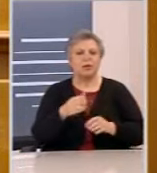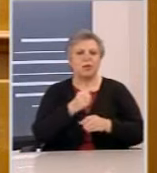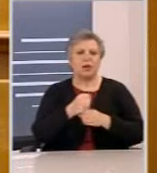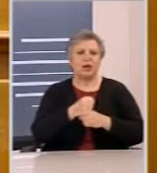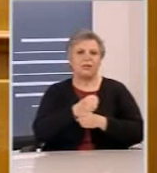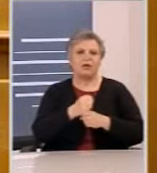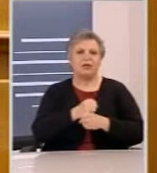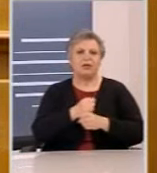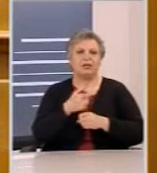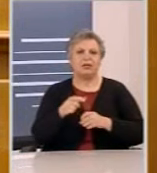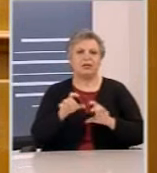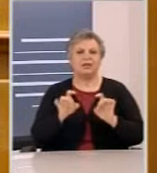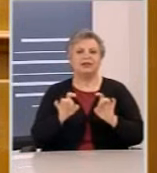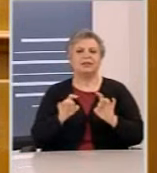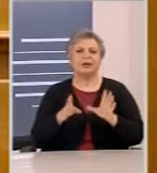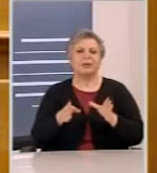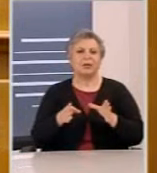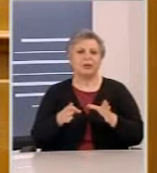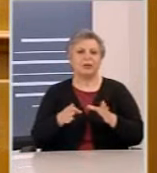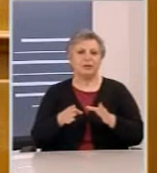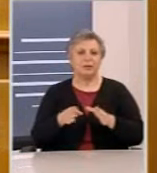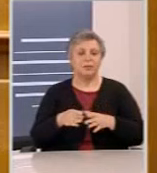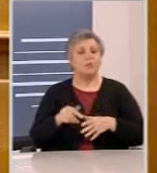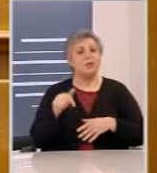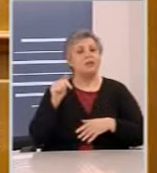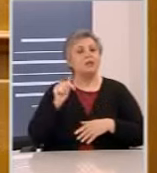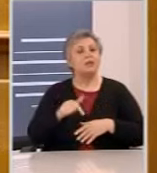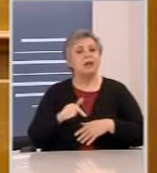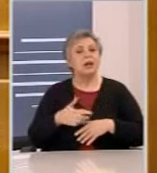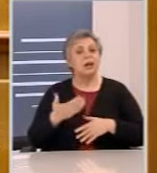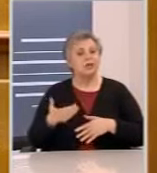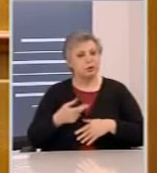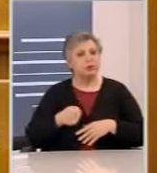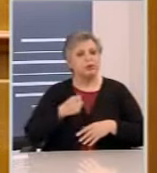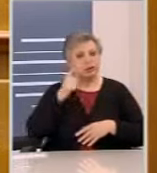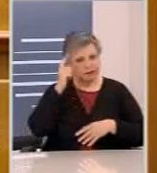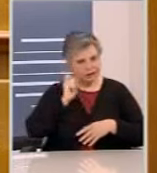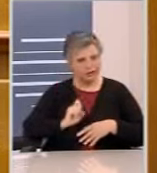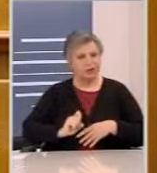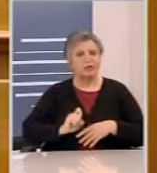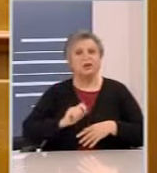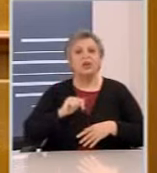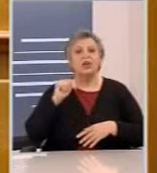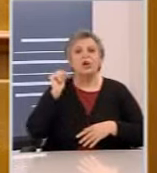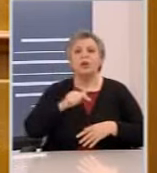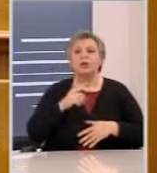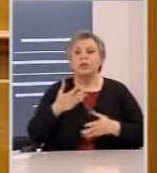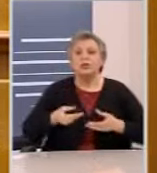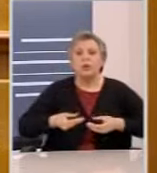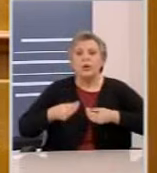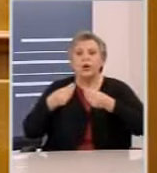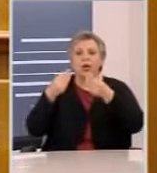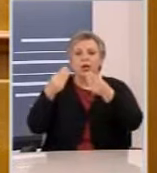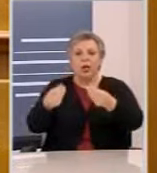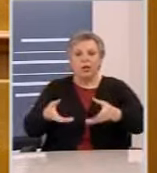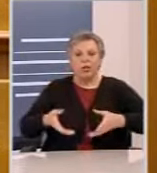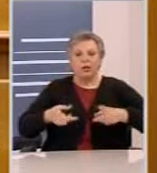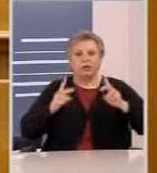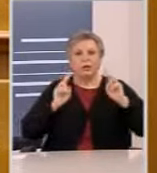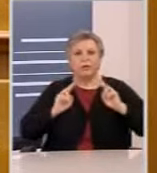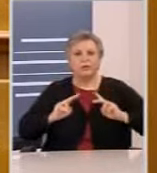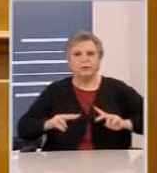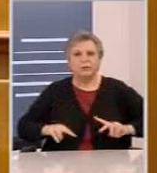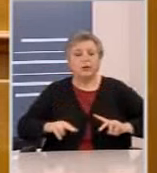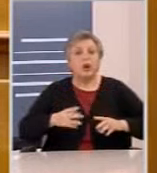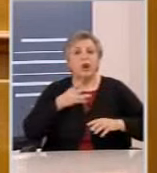Και δεν πληρώνουν 1 ευρώ ανασυνταγή. Και αυτό είναι μετρήσιμη, ανακουφιστική παρέμβαση στη διάρκεια της κρίσης, στη